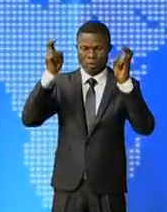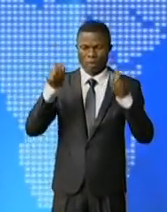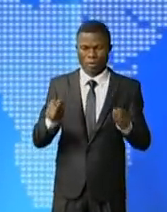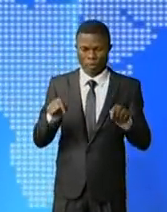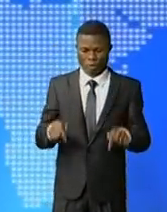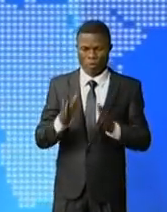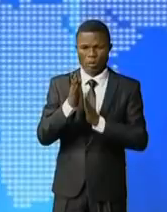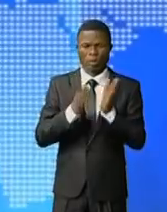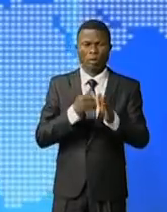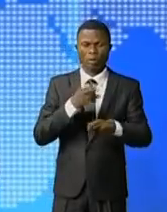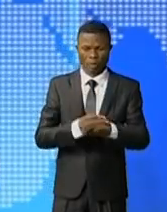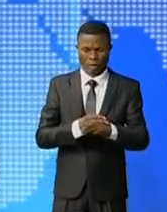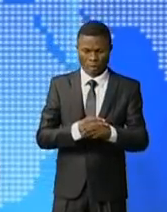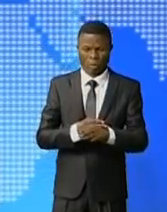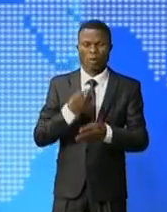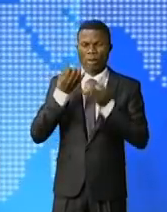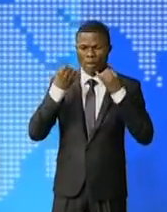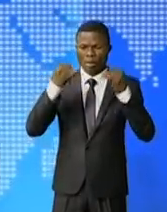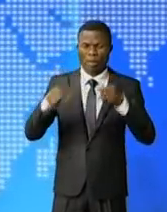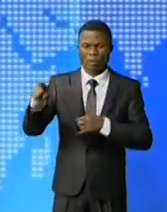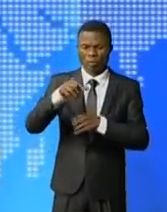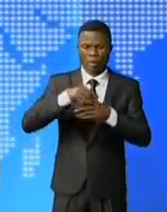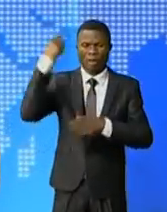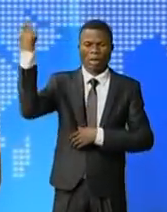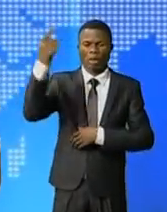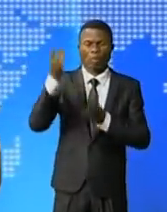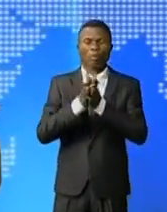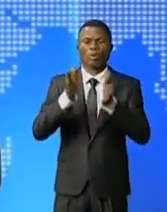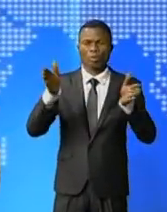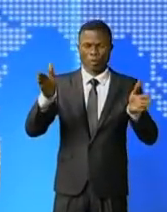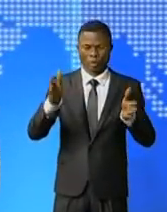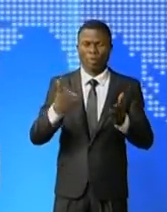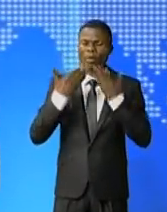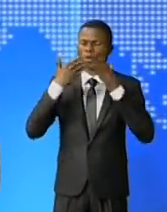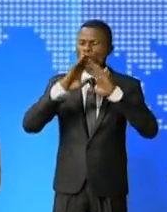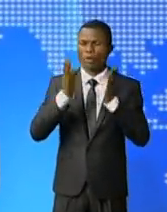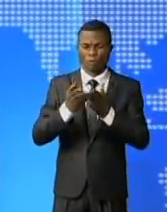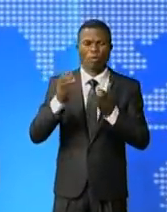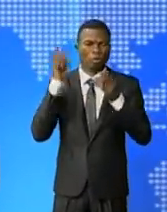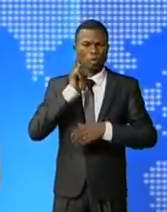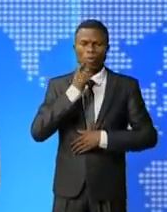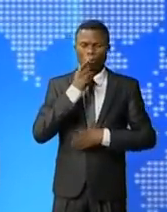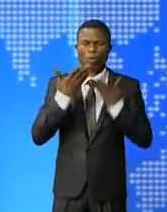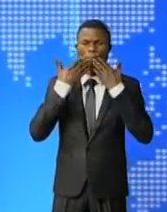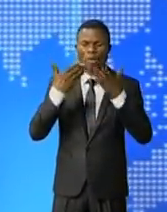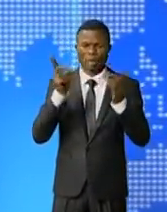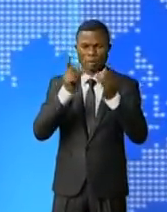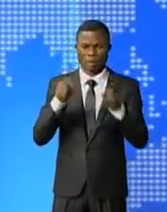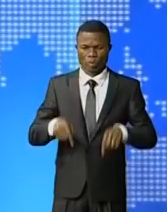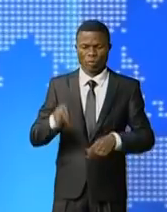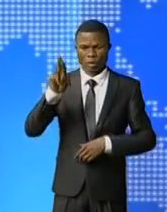ce journal de 19h qui va faire la ronde de l'actualité à travers le Congo profond. À toutes et à tous, soyez les bienvenus si vous nous rejoignez.